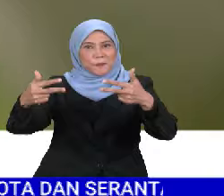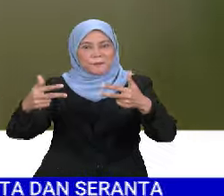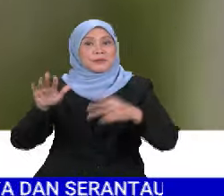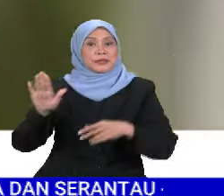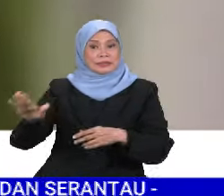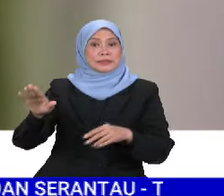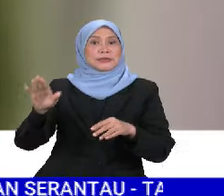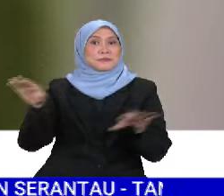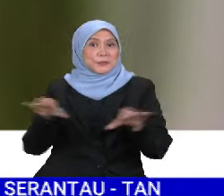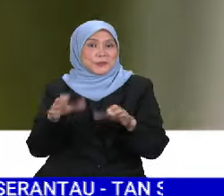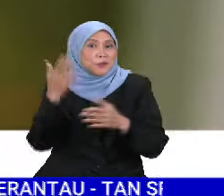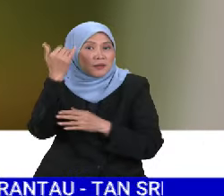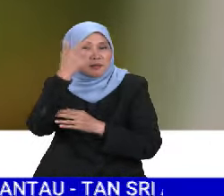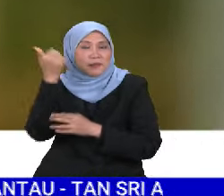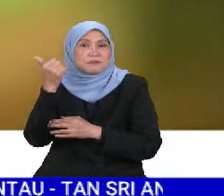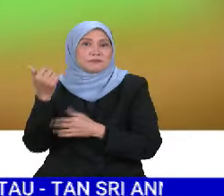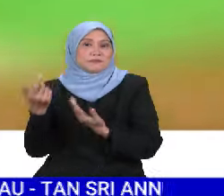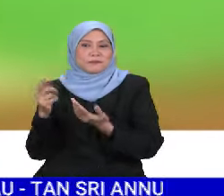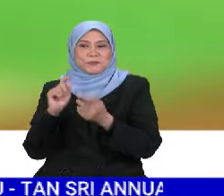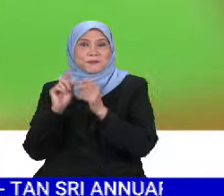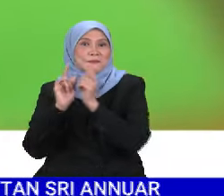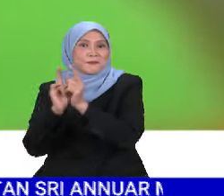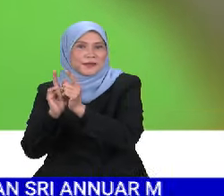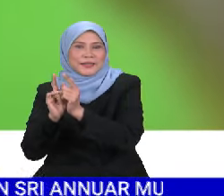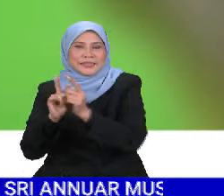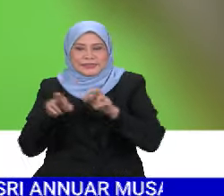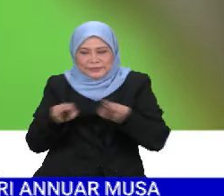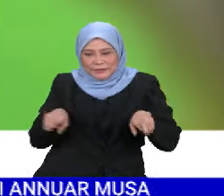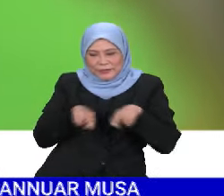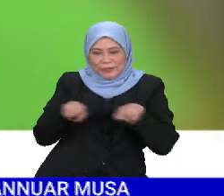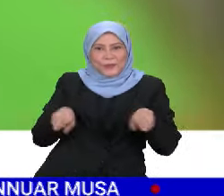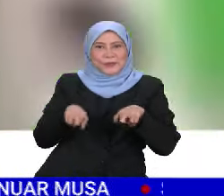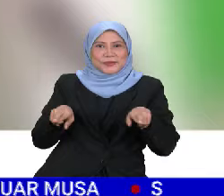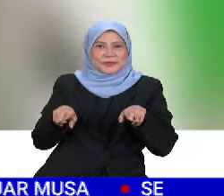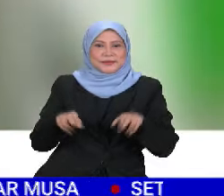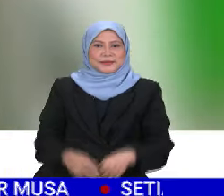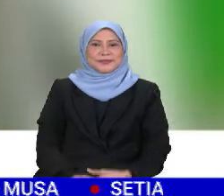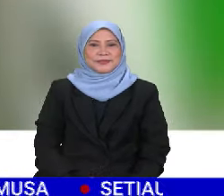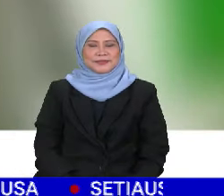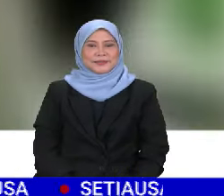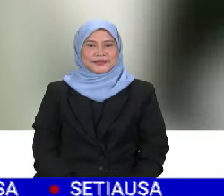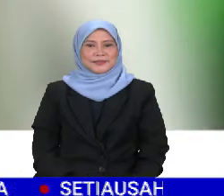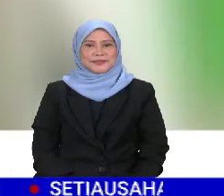berbuat demikian supaya kehadiran teman wanitanya direkodkan.